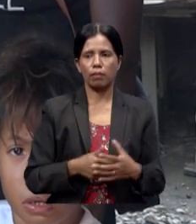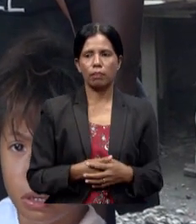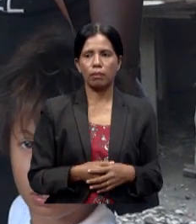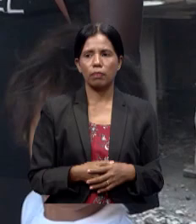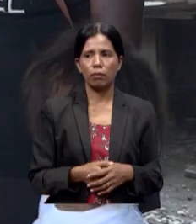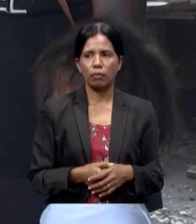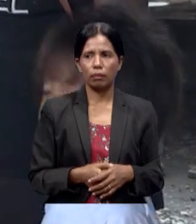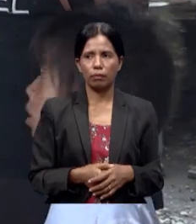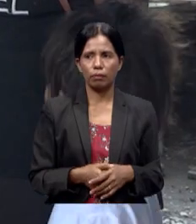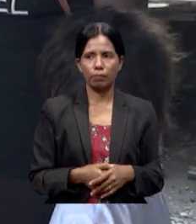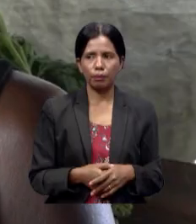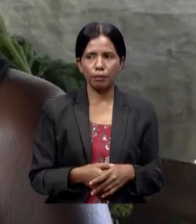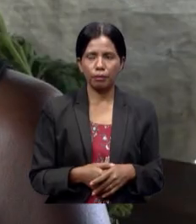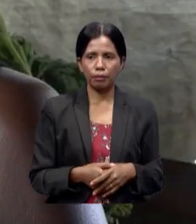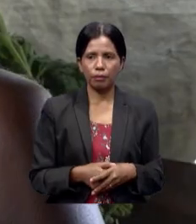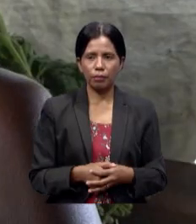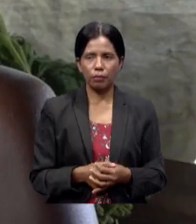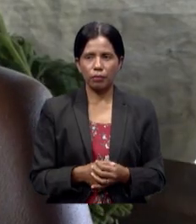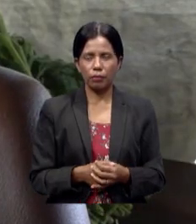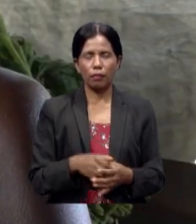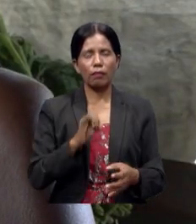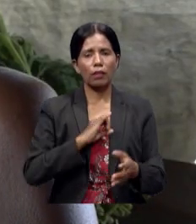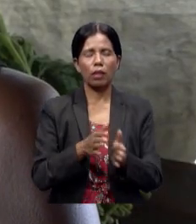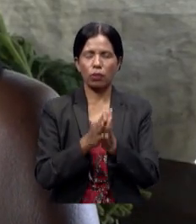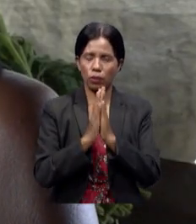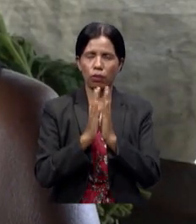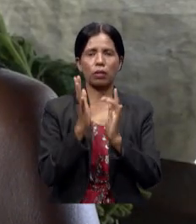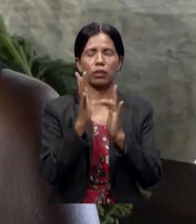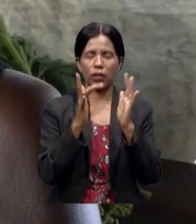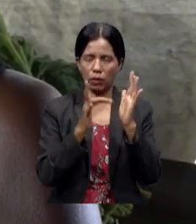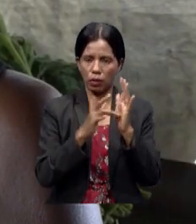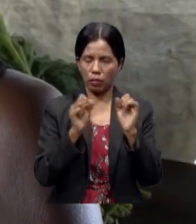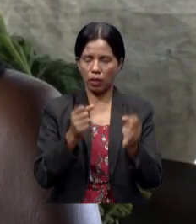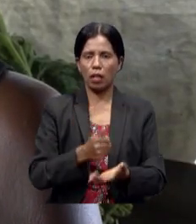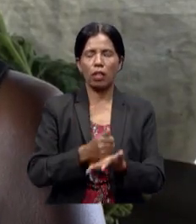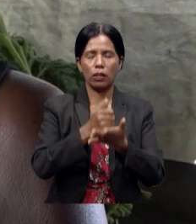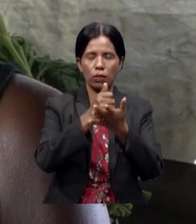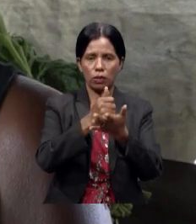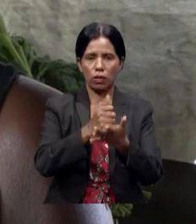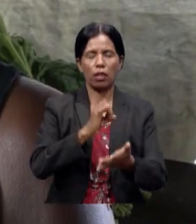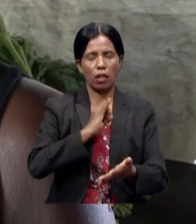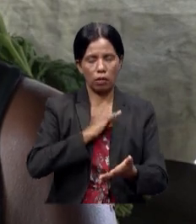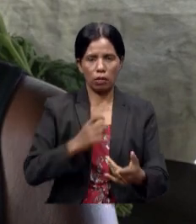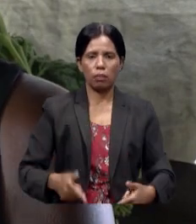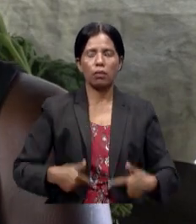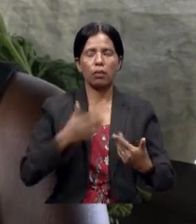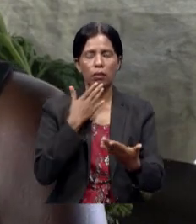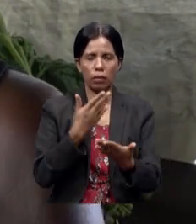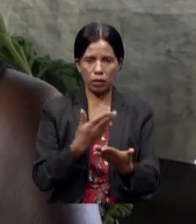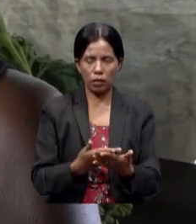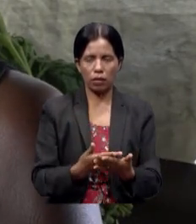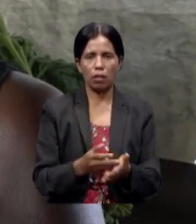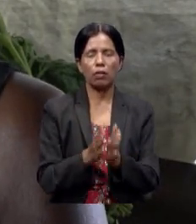Hau pengki da pa. Hau husu ba si ju, si ju pele a ju da hau fo matak malirin me hau kalai. Hau polu ba si